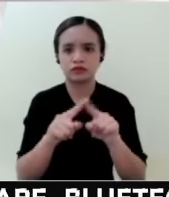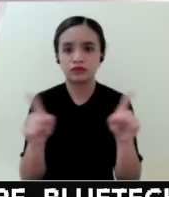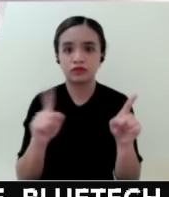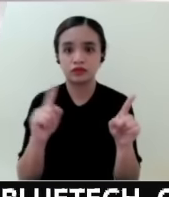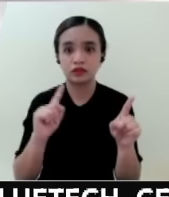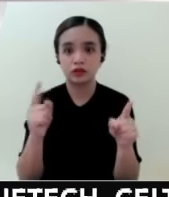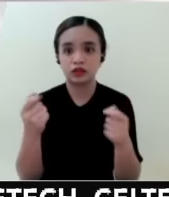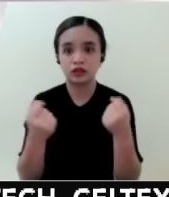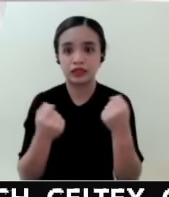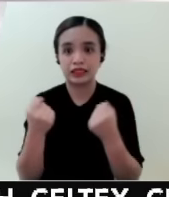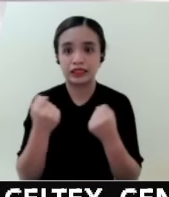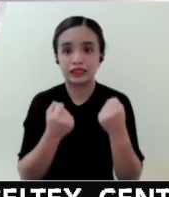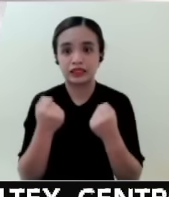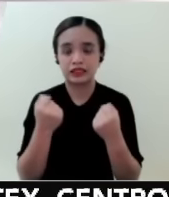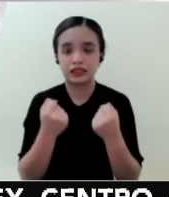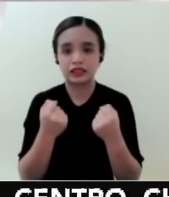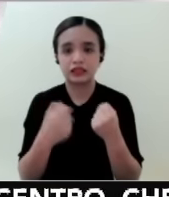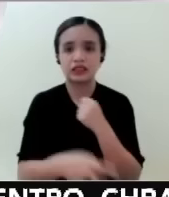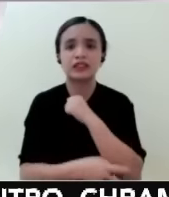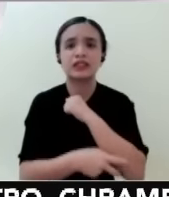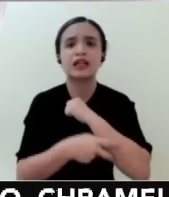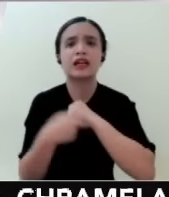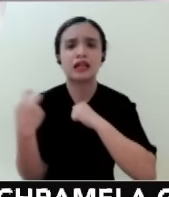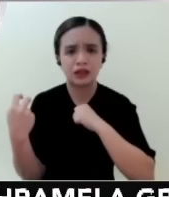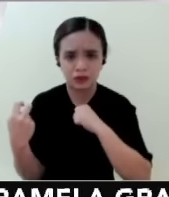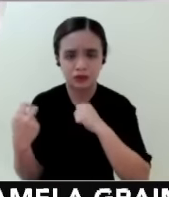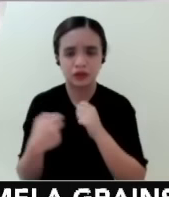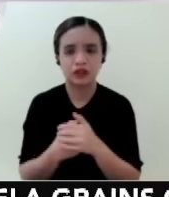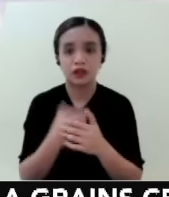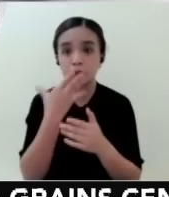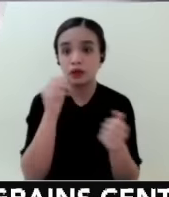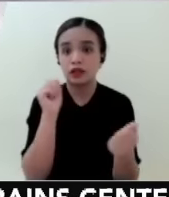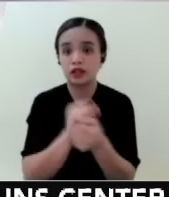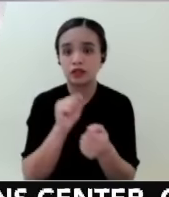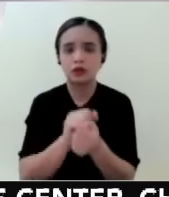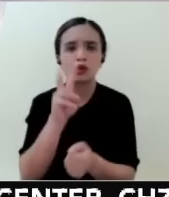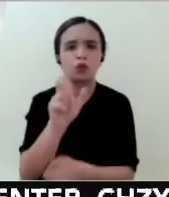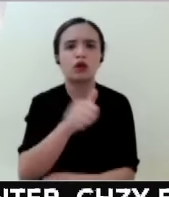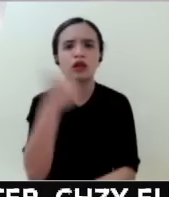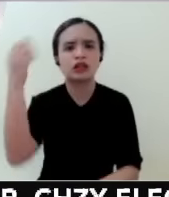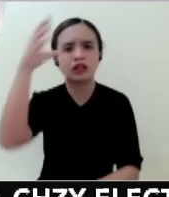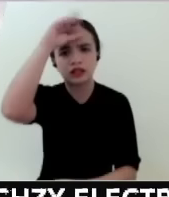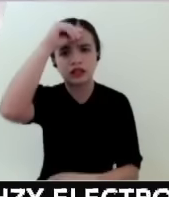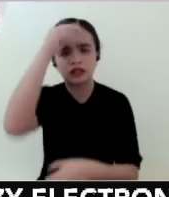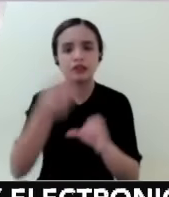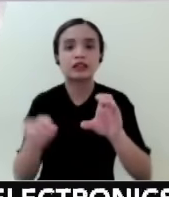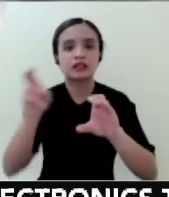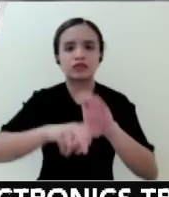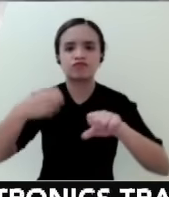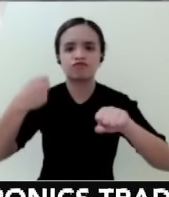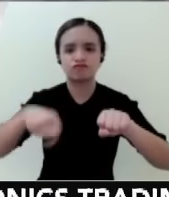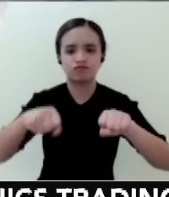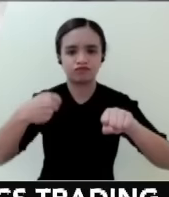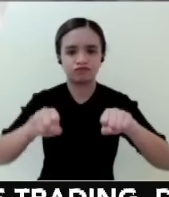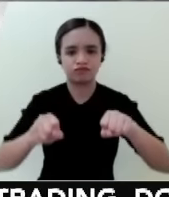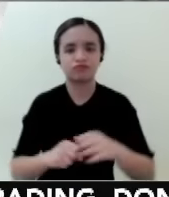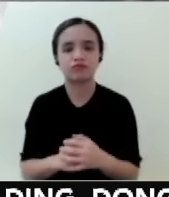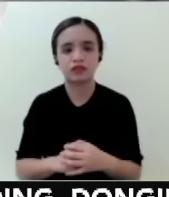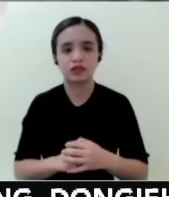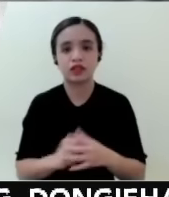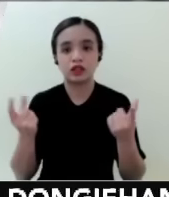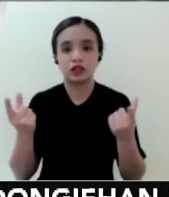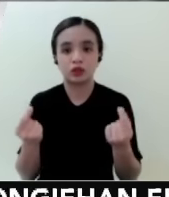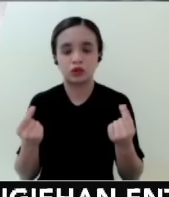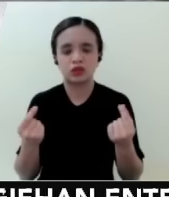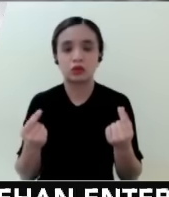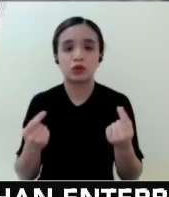minamaneho, nakaw pala. Kasabwat niya umano ang dalawa pang lalaking sakay naman ng motorsiklo. Bukod dyan, ilang insidente rin ang